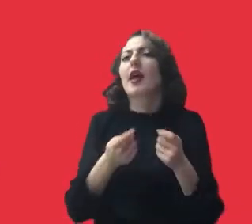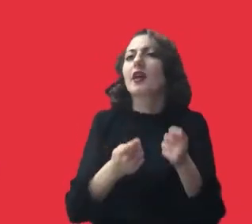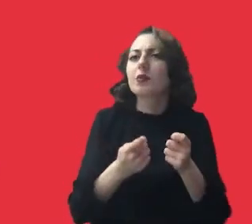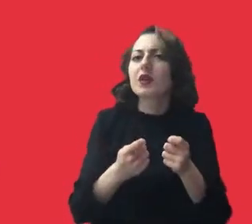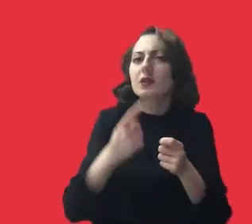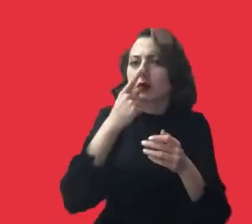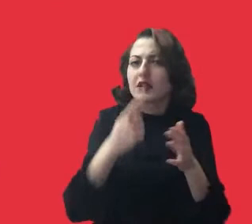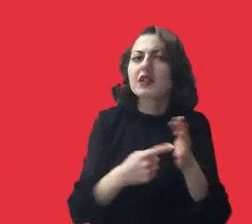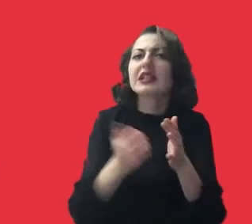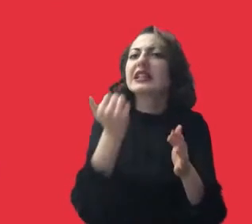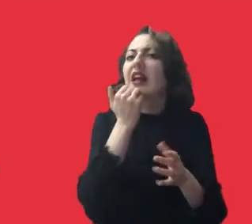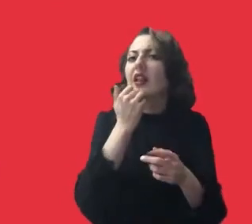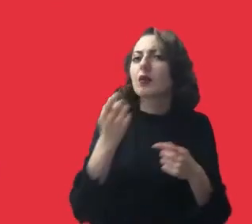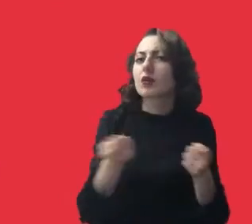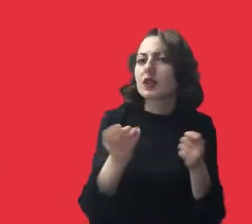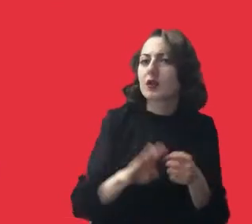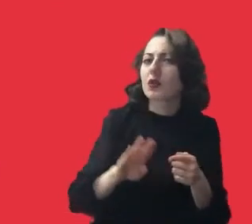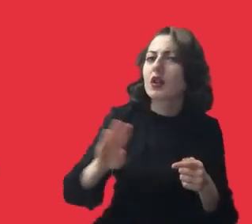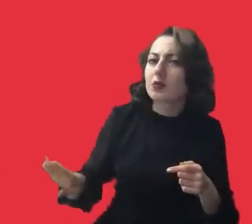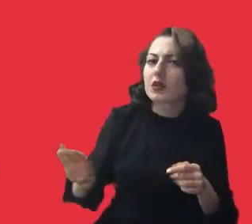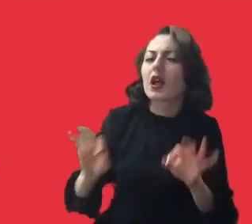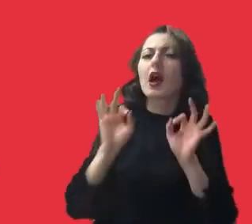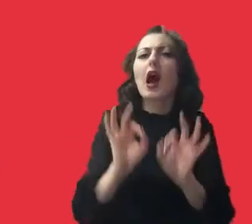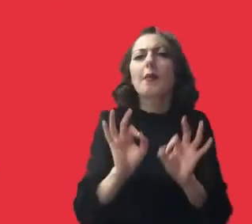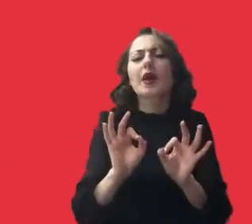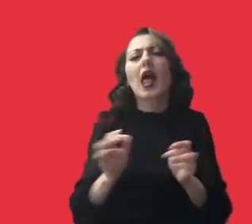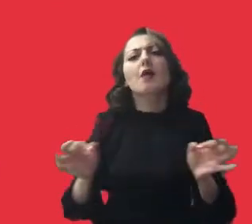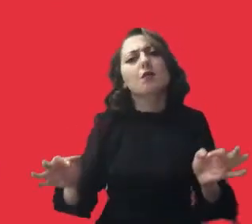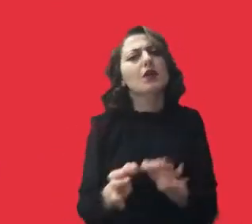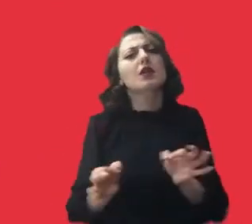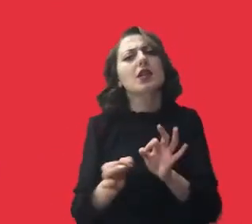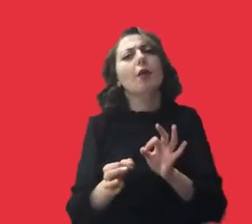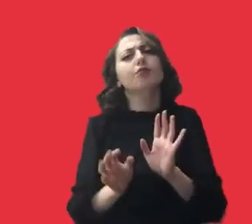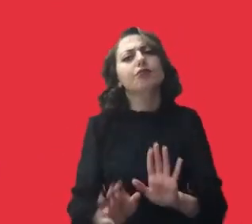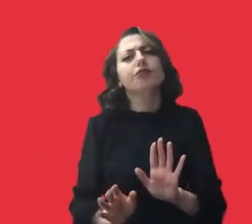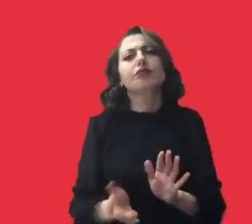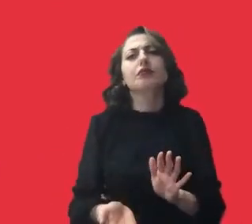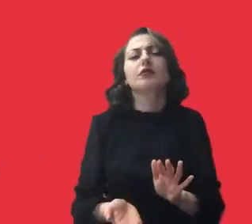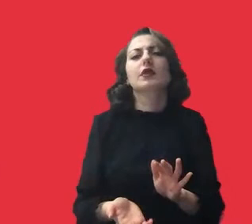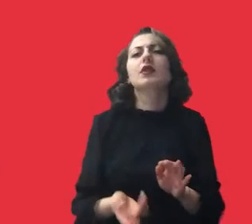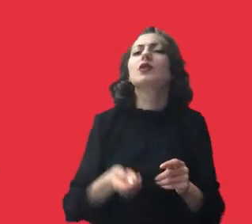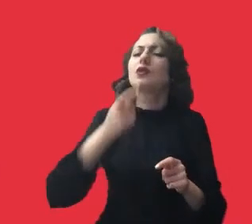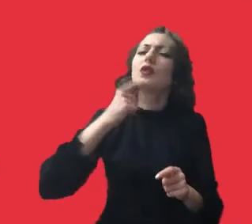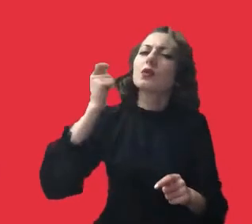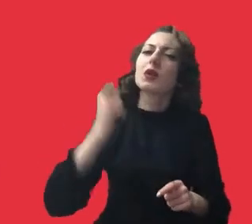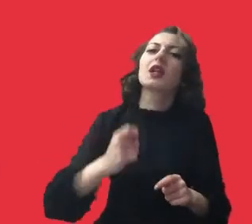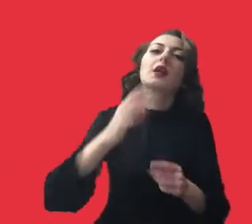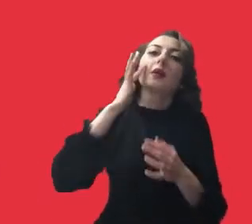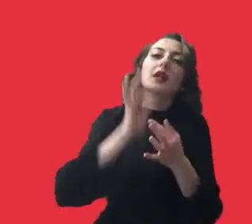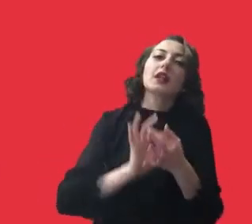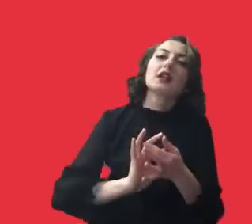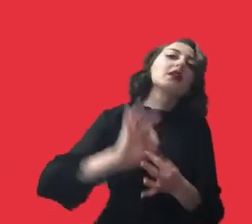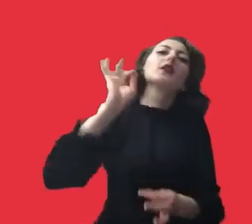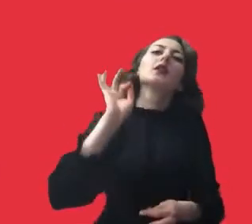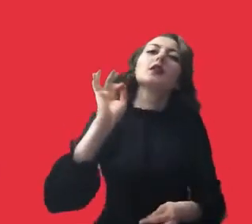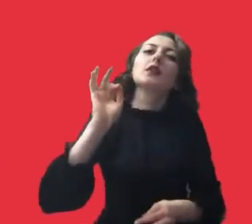food çalışmaların kits hem and access to organizasyonel hem duruş education. olarak In örgüt both yapıları organizational sensation, they gerçekleştirildiğinde organized bireyler very well, çeşitli and